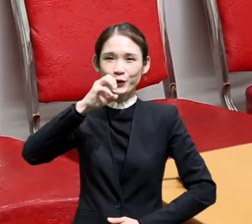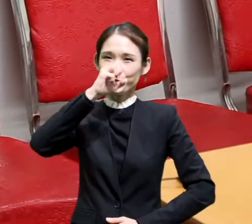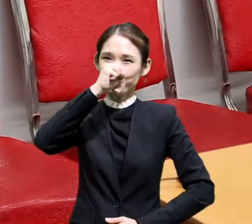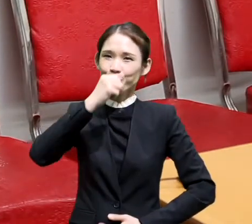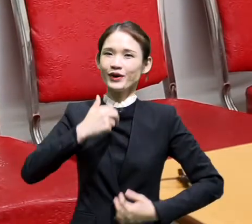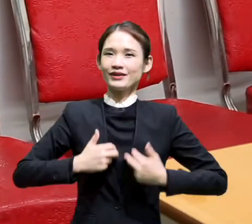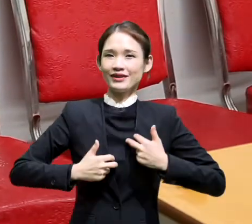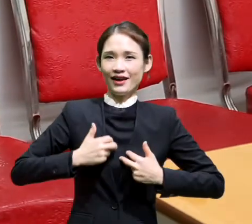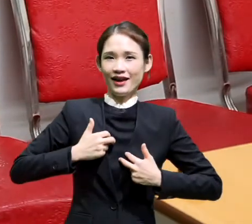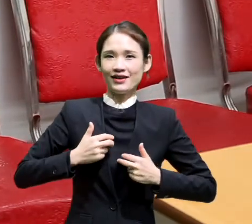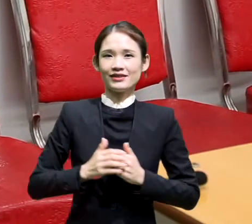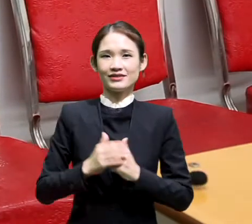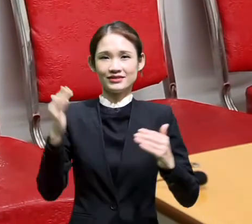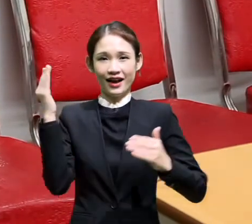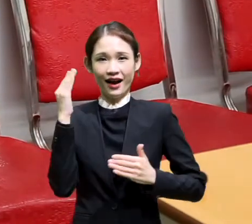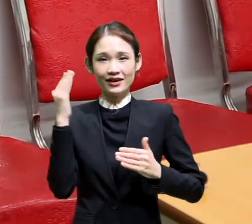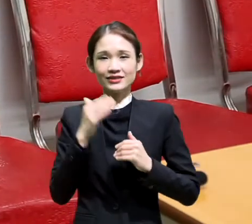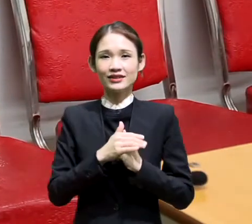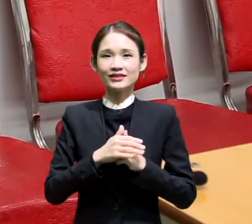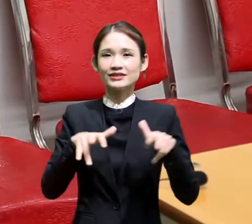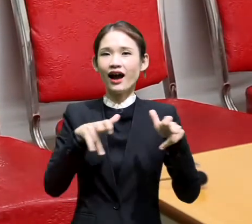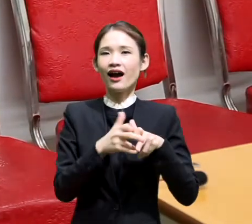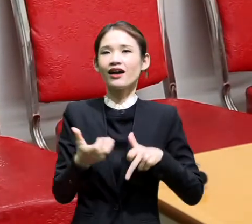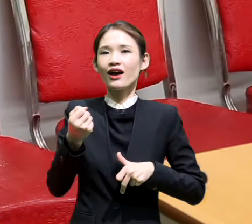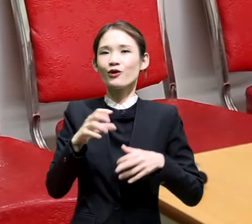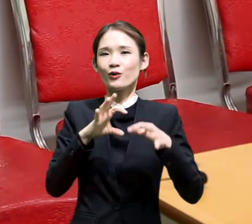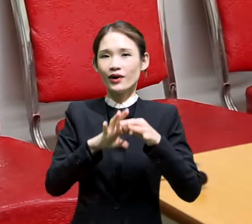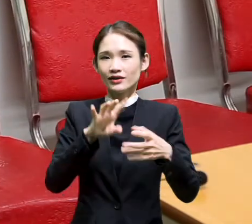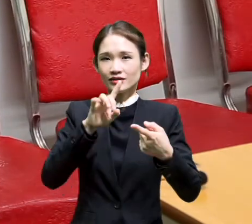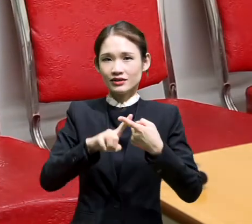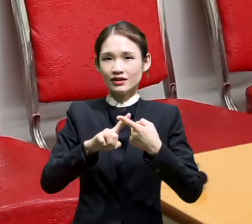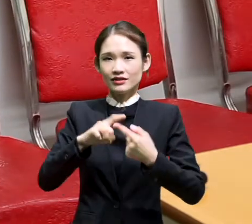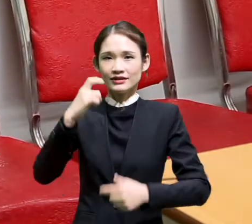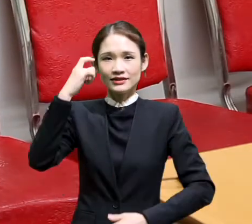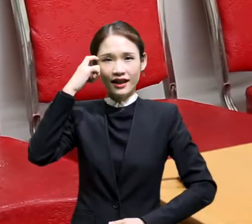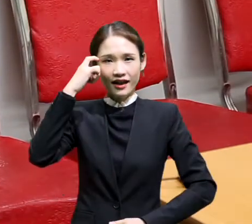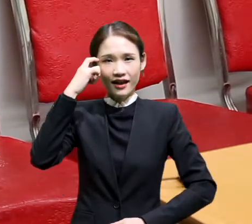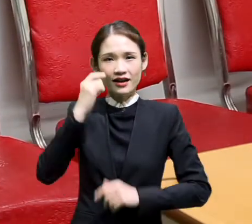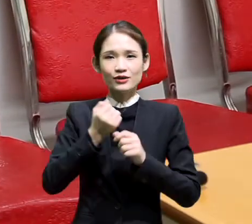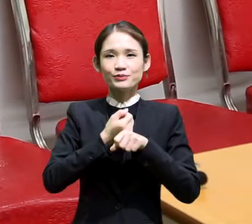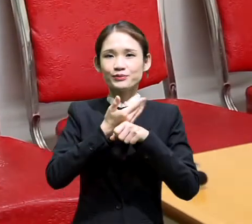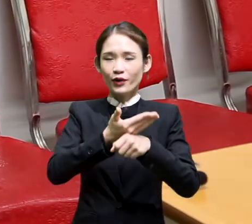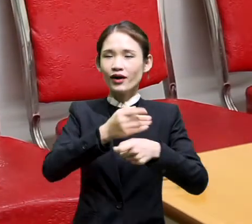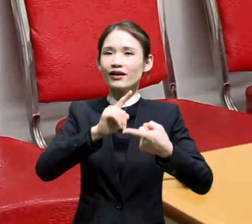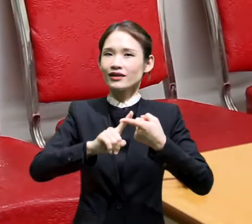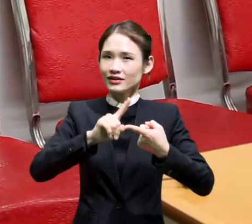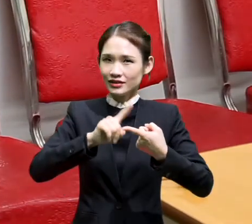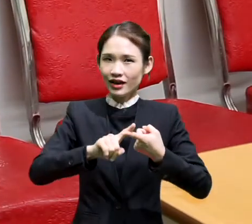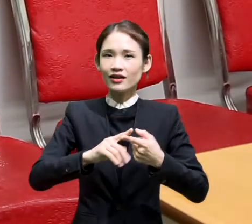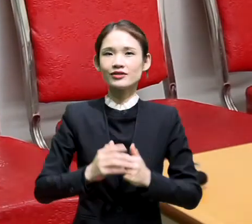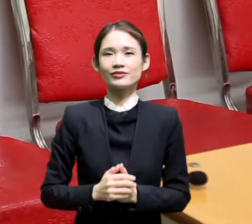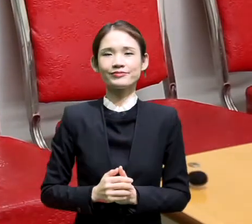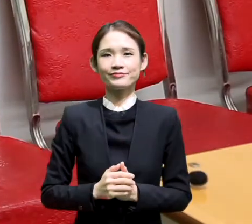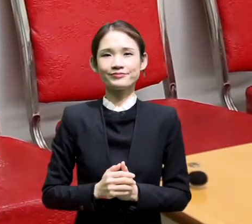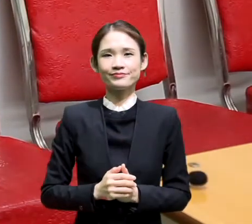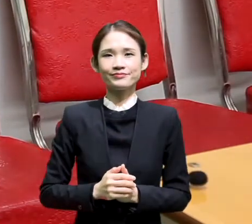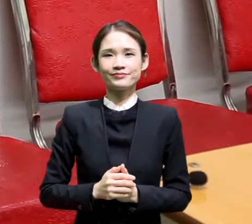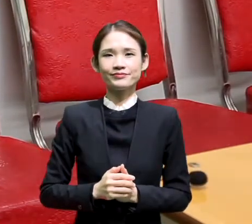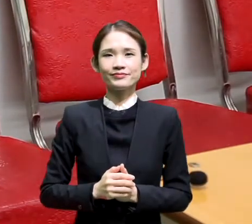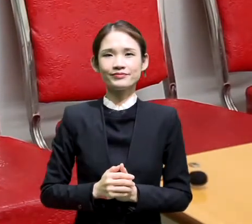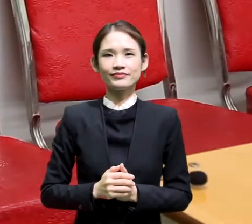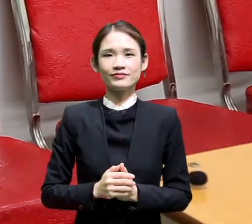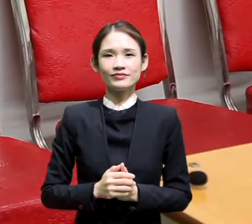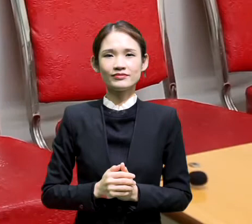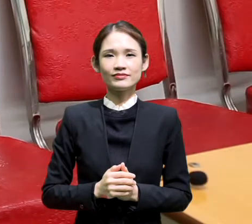the participants, which is make them more too aware about, you know, the disability and how